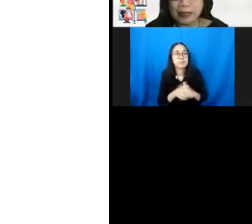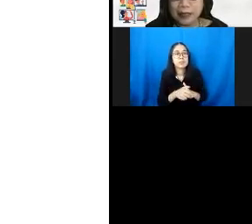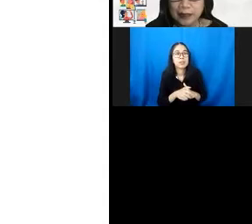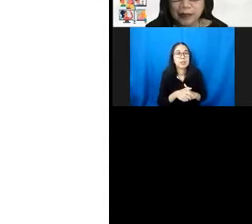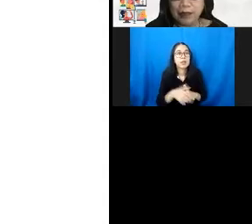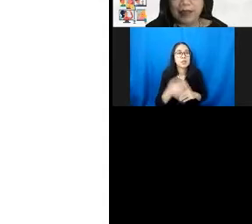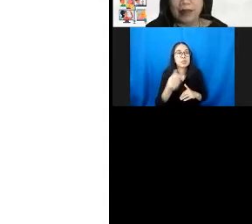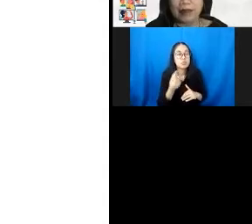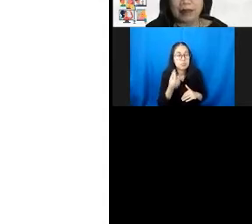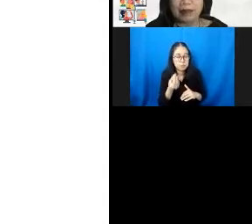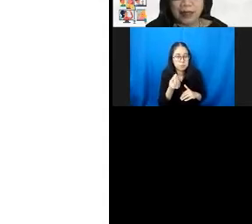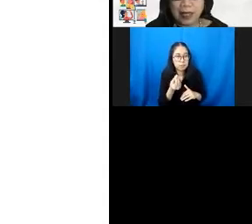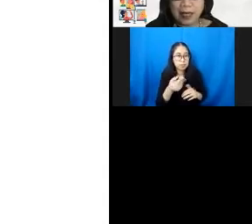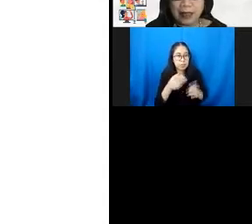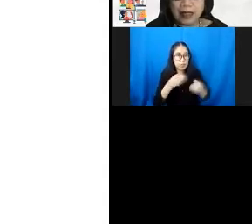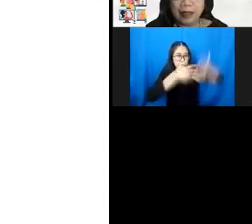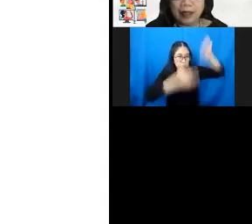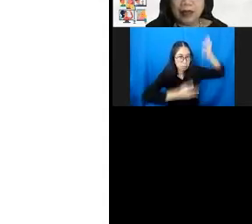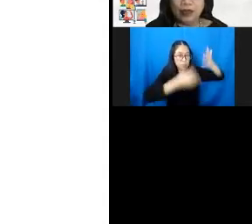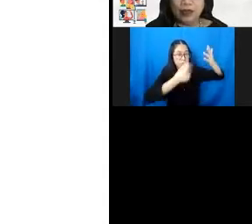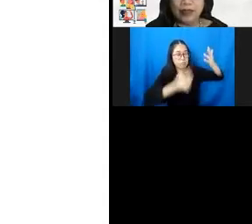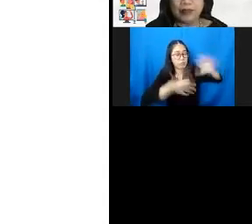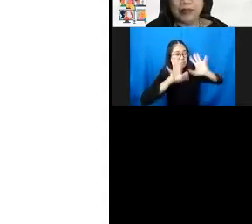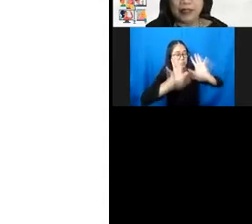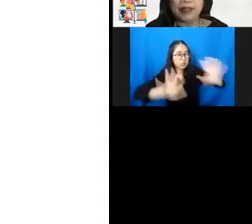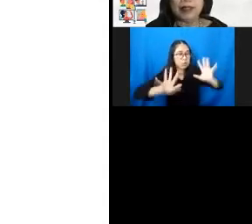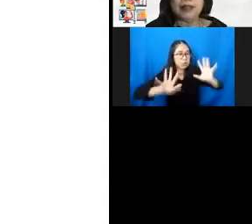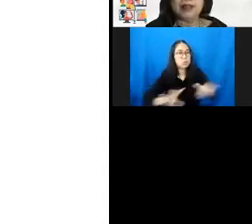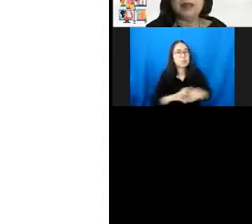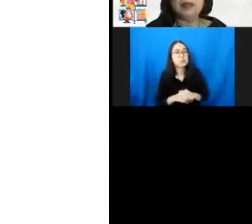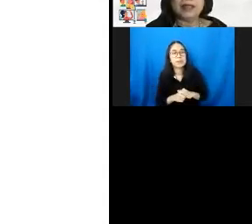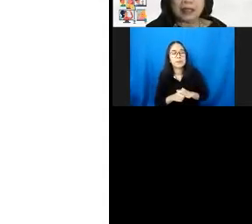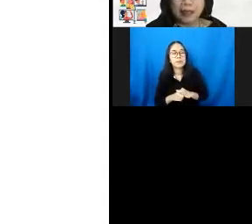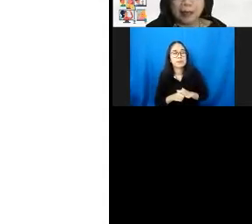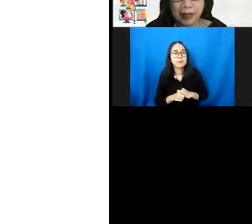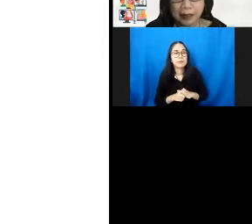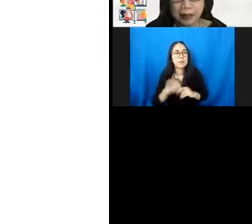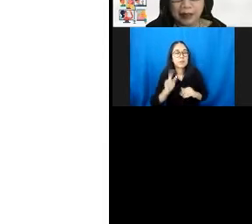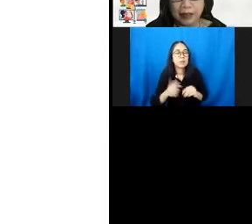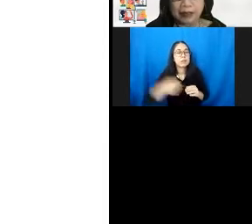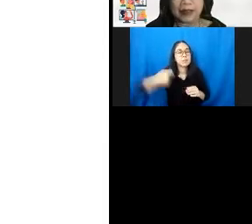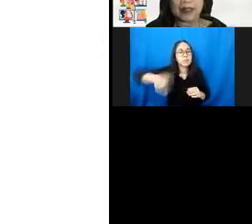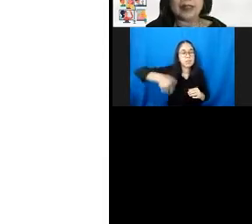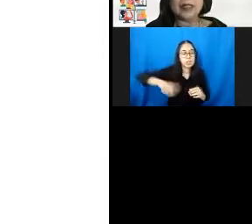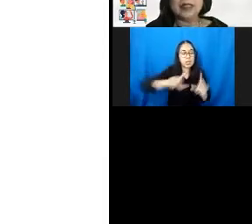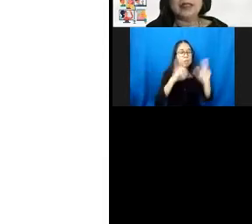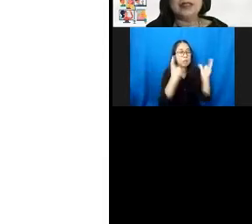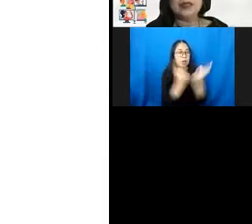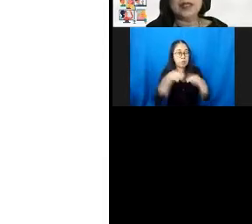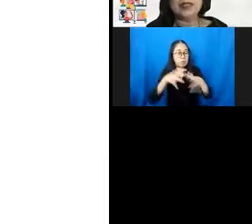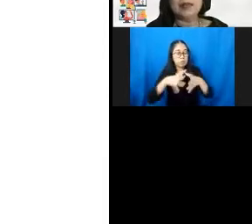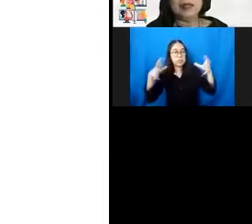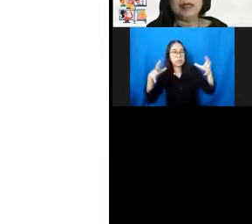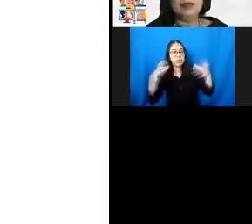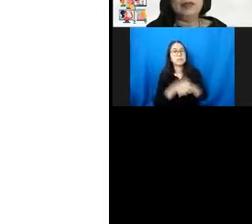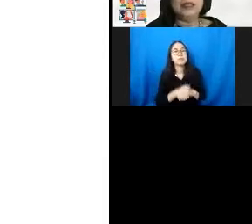pembiayaan ini berbagai macam. Ada yang melalui kementerian dan lembaga, itu yang paling besar, dan juga